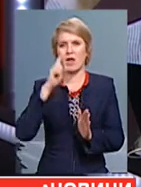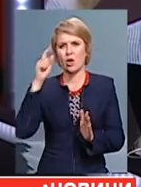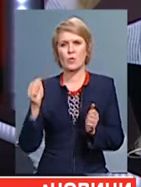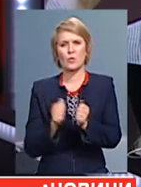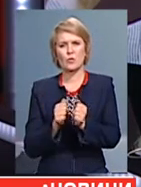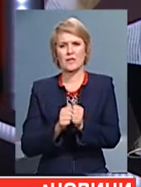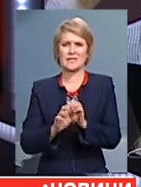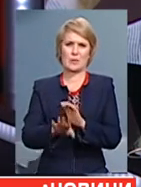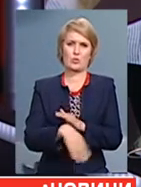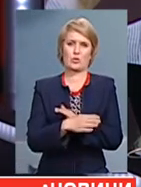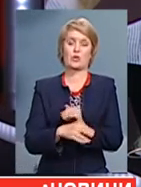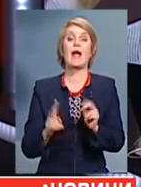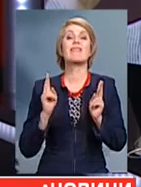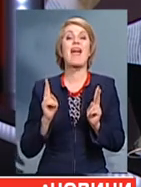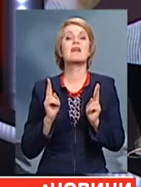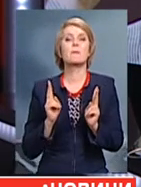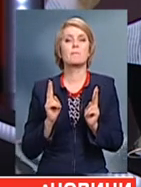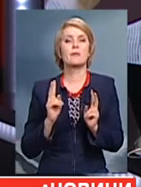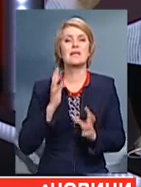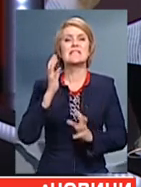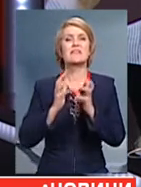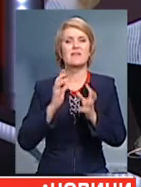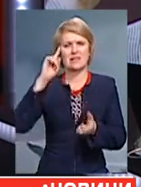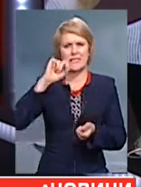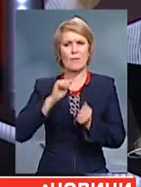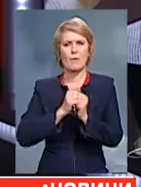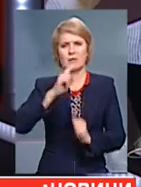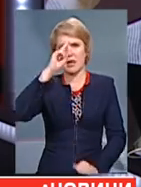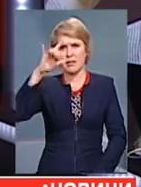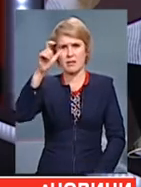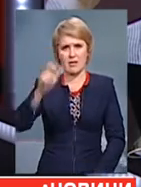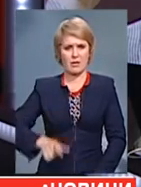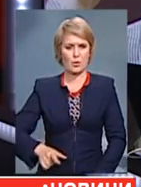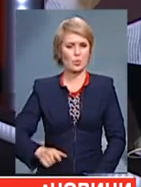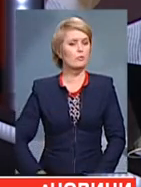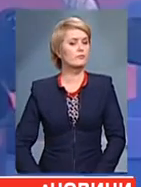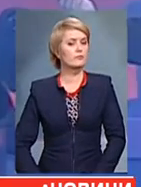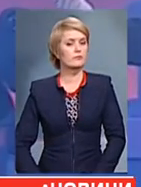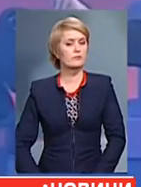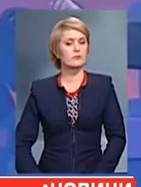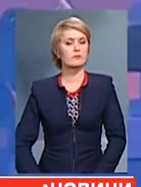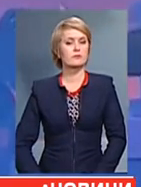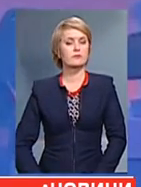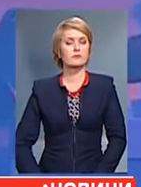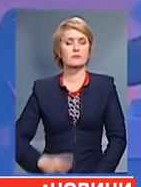пустощі». Яким світ запам'ятає легенду? Репортаж Артема Глєбова.